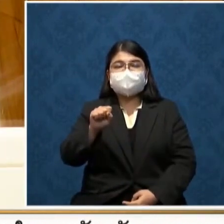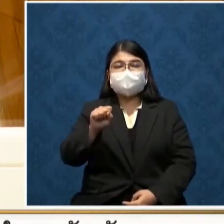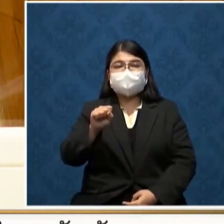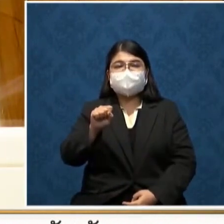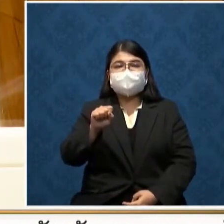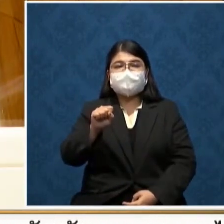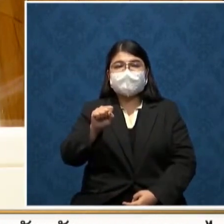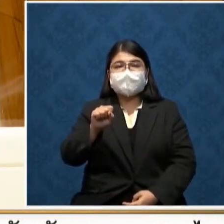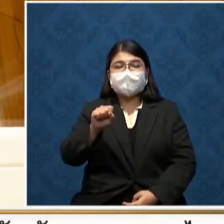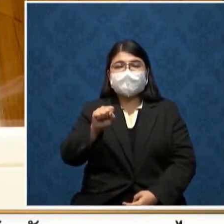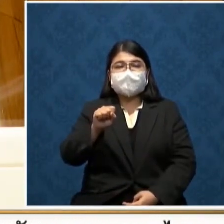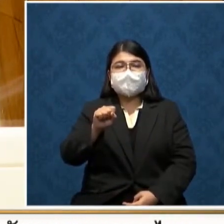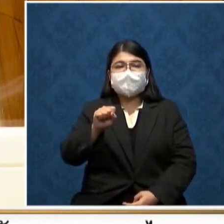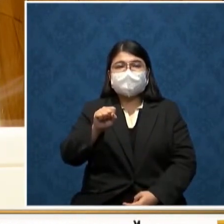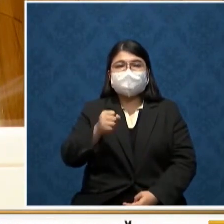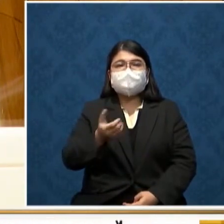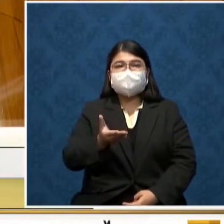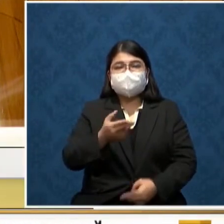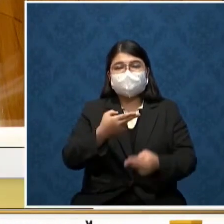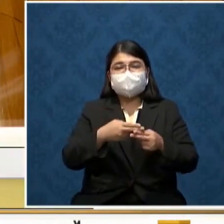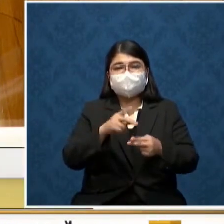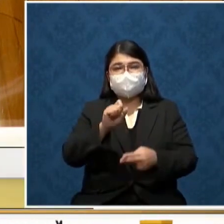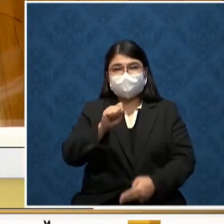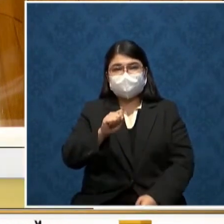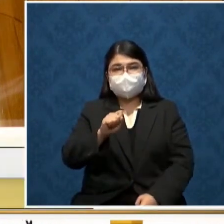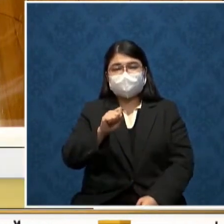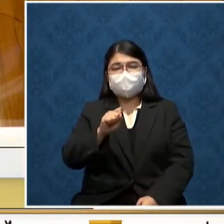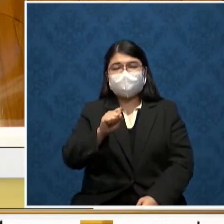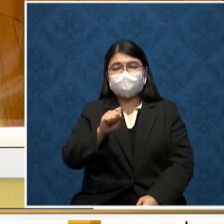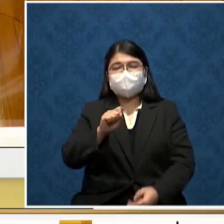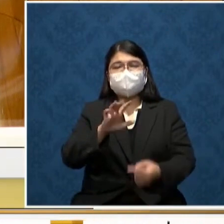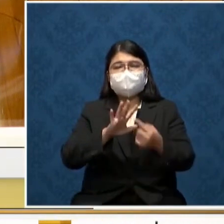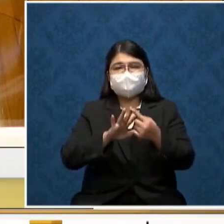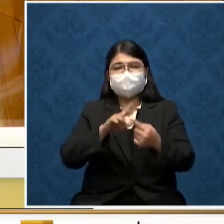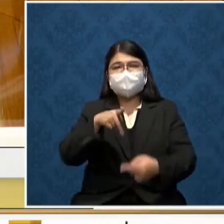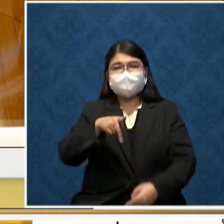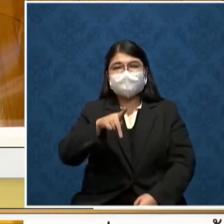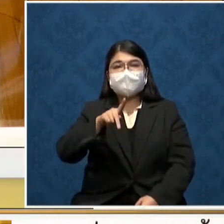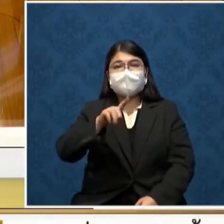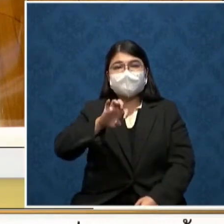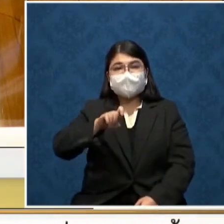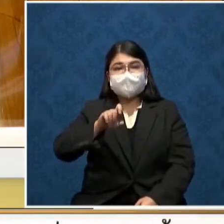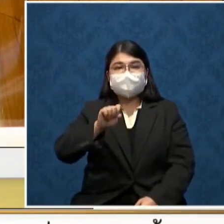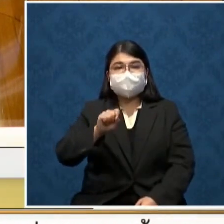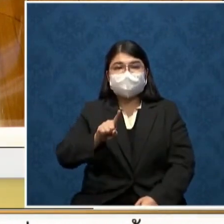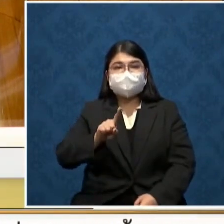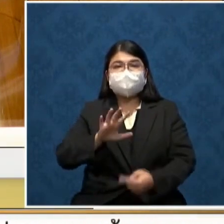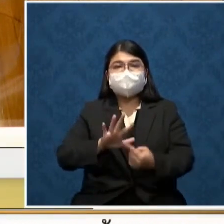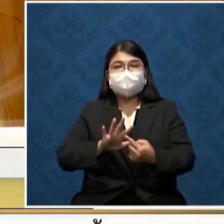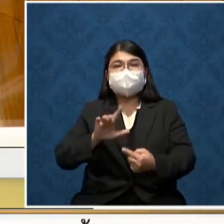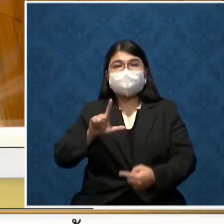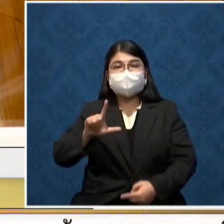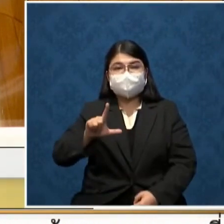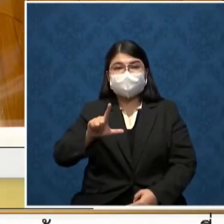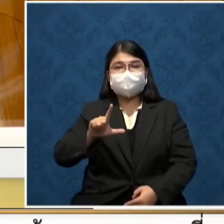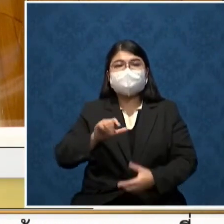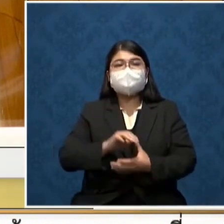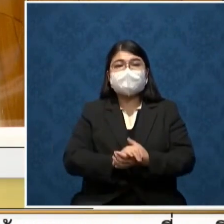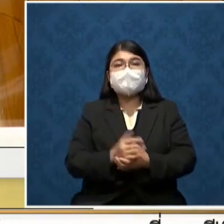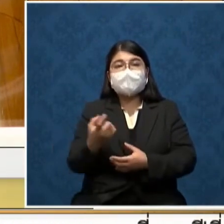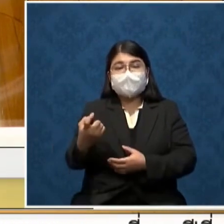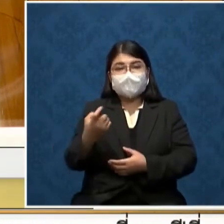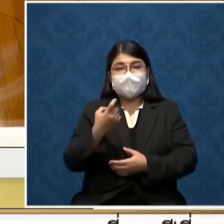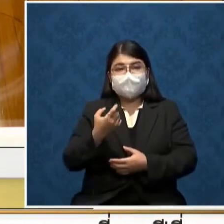พลตำรวจตรีสุพิสารภักดีนฤนาถนะครับผู้ทรงเกียรตินะครับจากคำถามข้อ